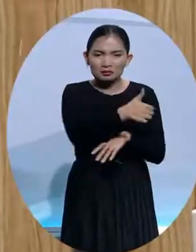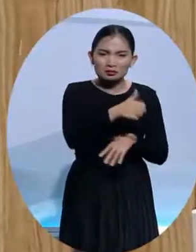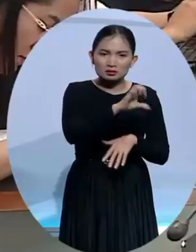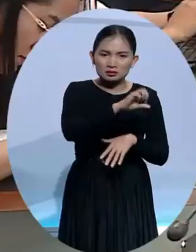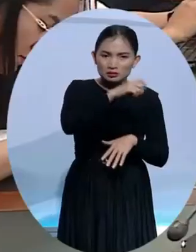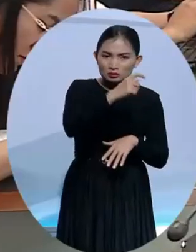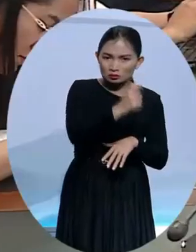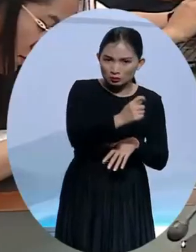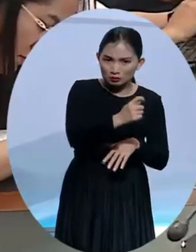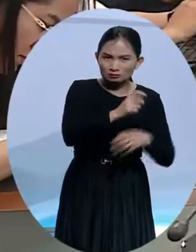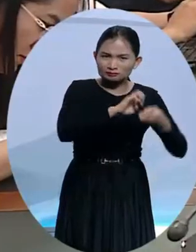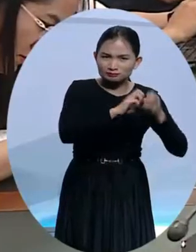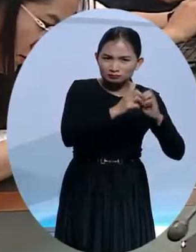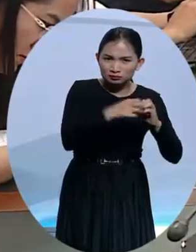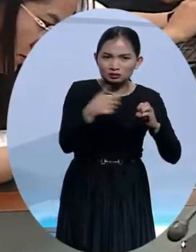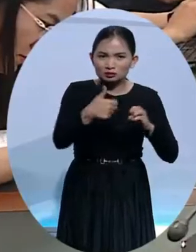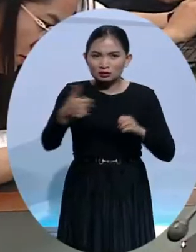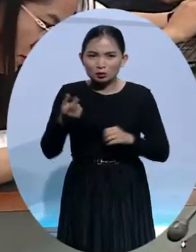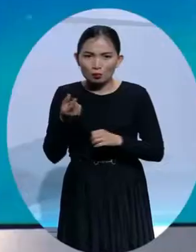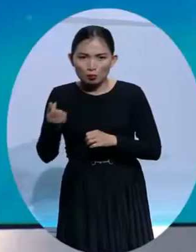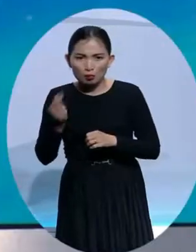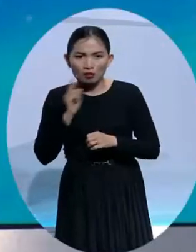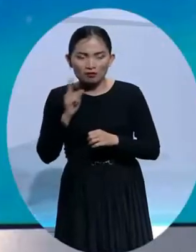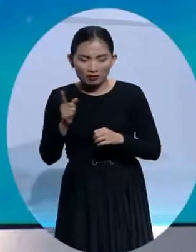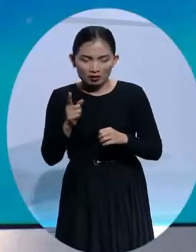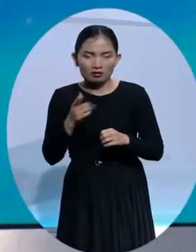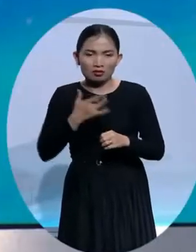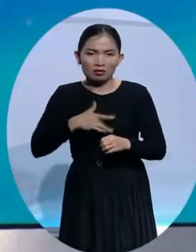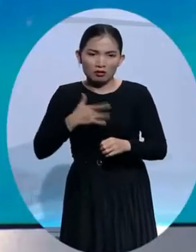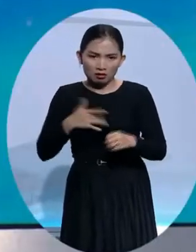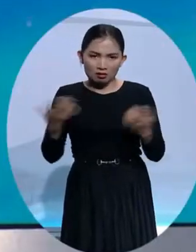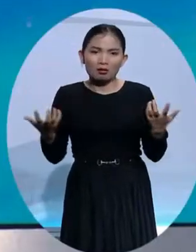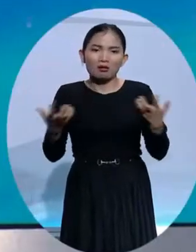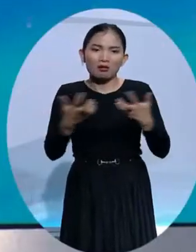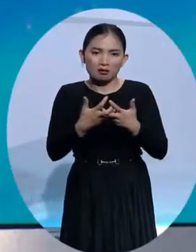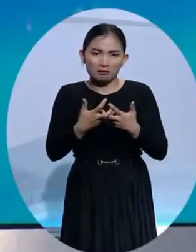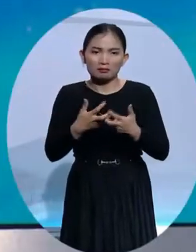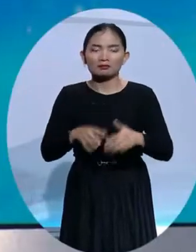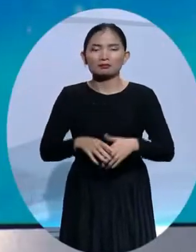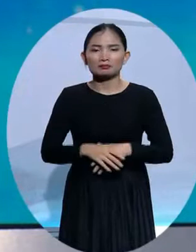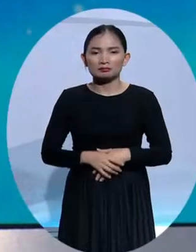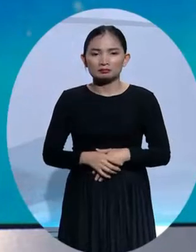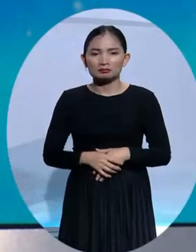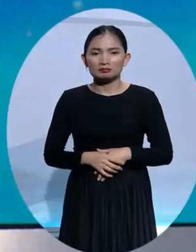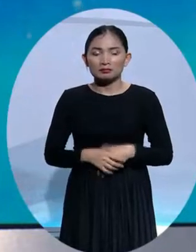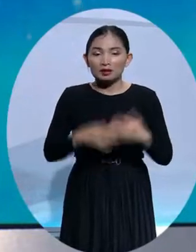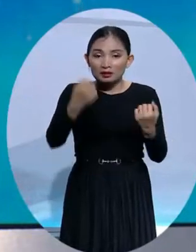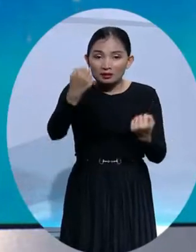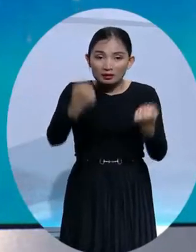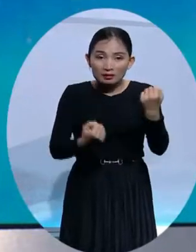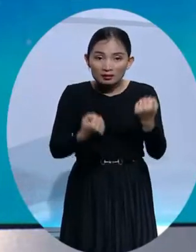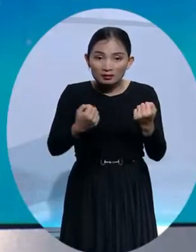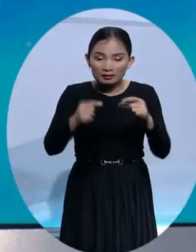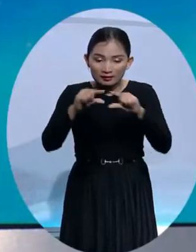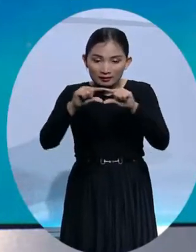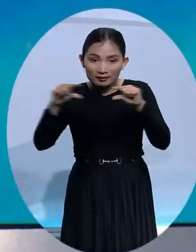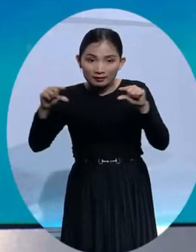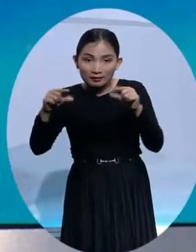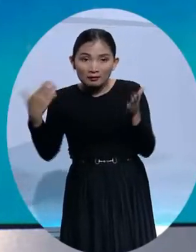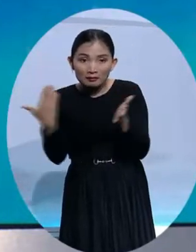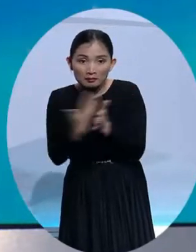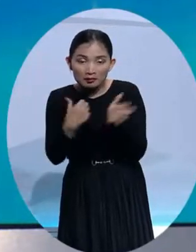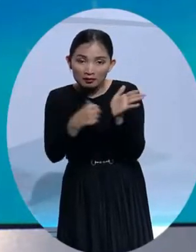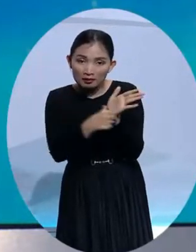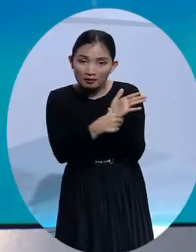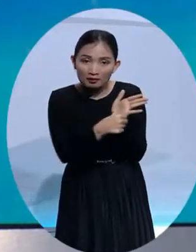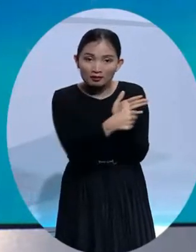chỉ số CPI những tháng tới. Theo thống kê, số lượng xe dán thẻ mới thu phí không dừng để được di chuyển vào các